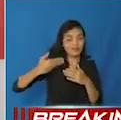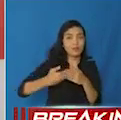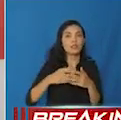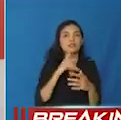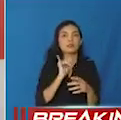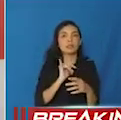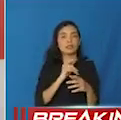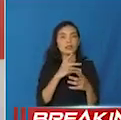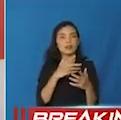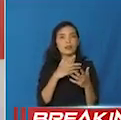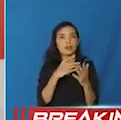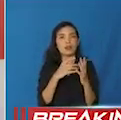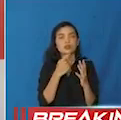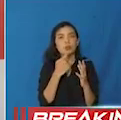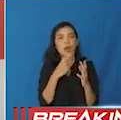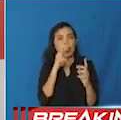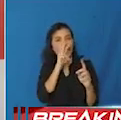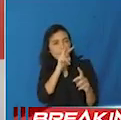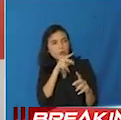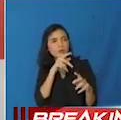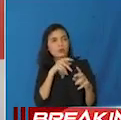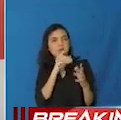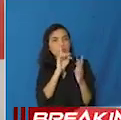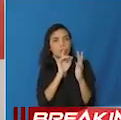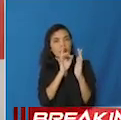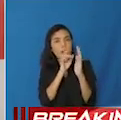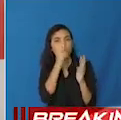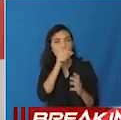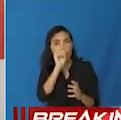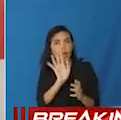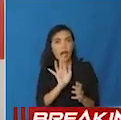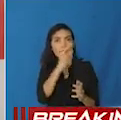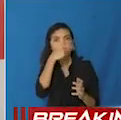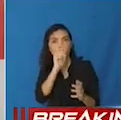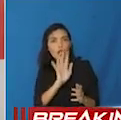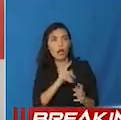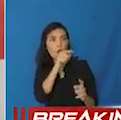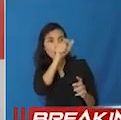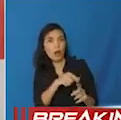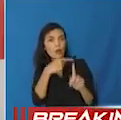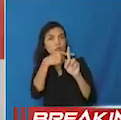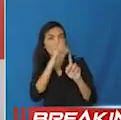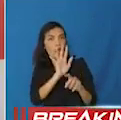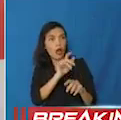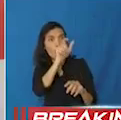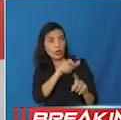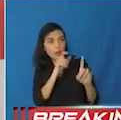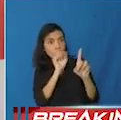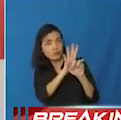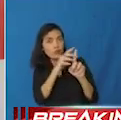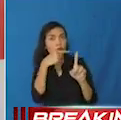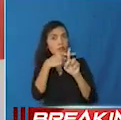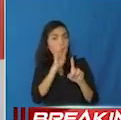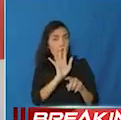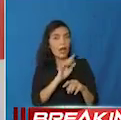penapisan secara pendahuluan terhadap adanya kasus positif di masyarakat oleh karena